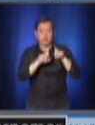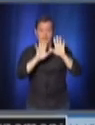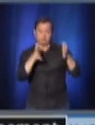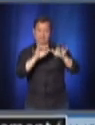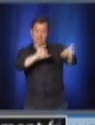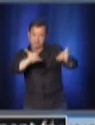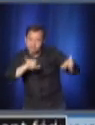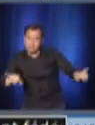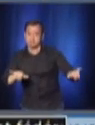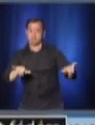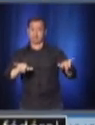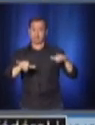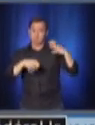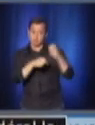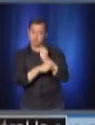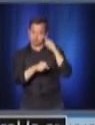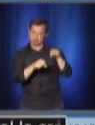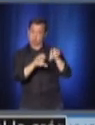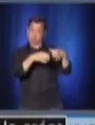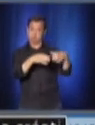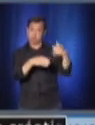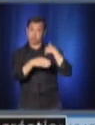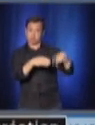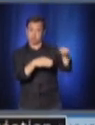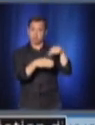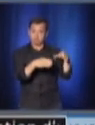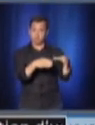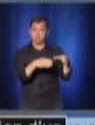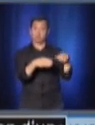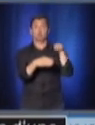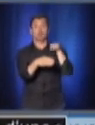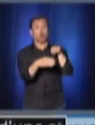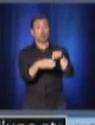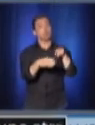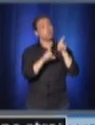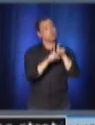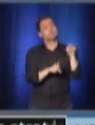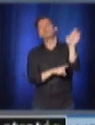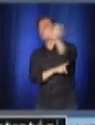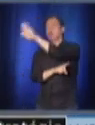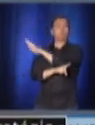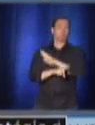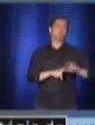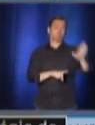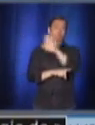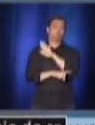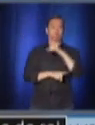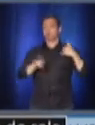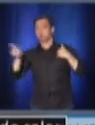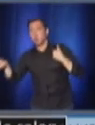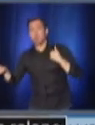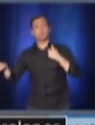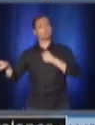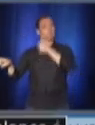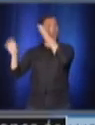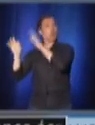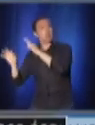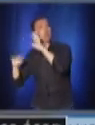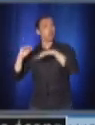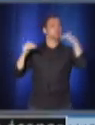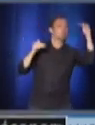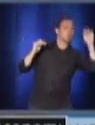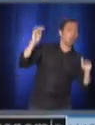veut faire dans la deuxième phase. Mais moi, j'appelle tout le monde à le faire. Puis je ne veux pas dire que c'est plus les jeunes que c'est normal